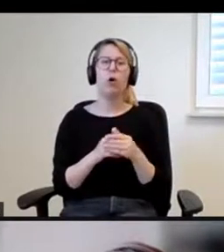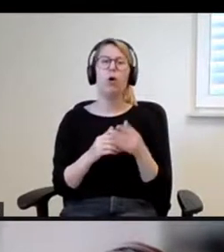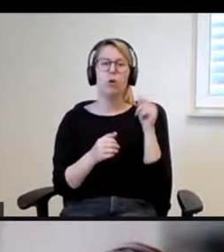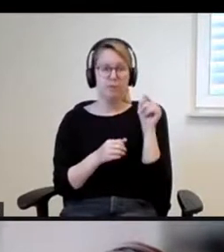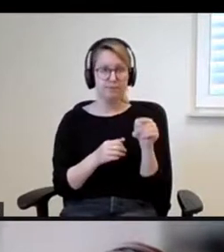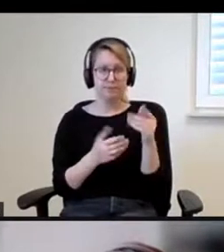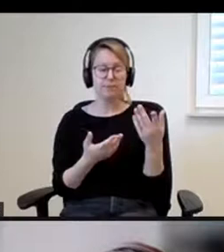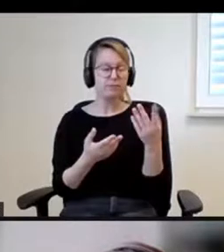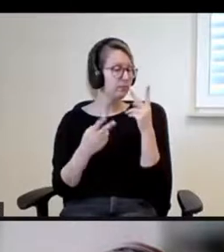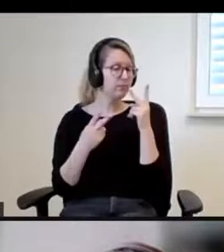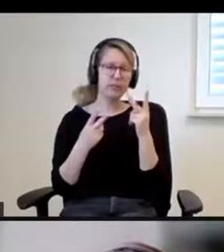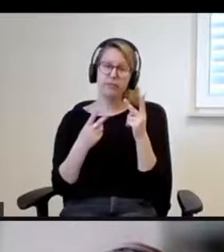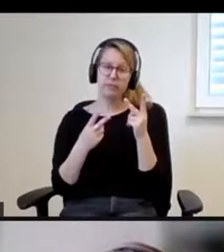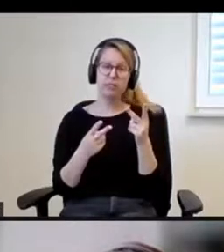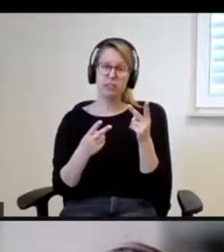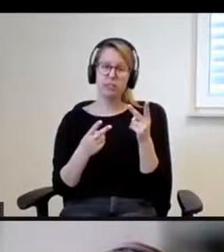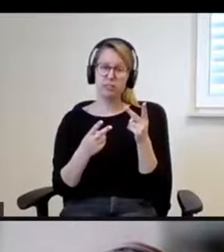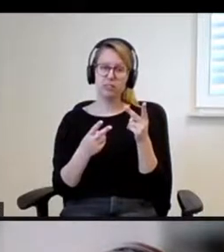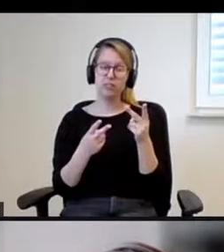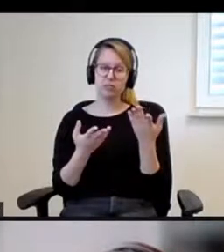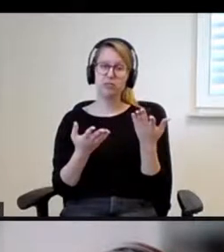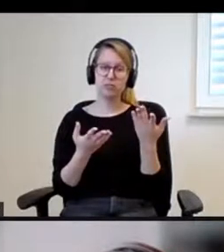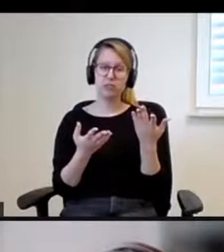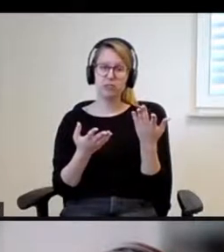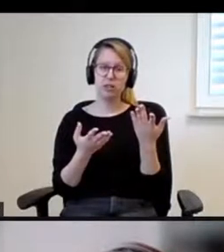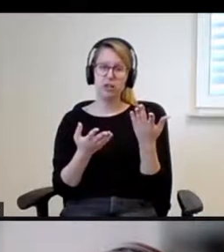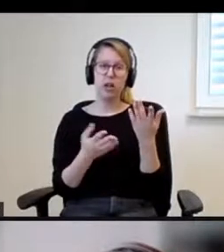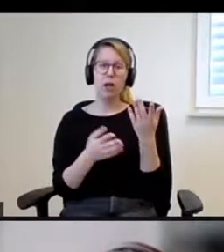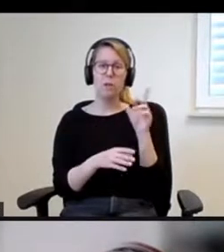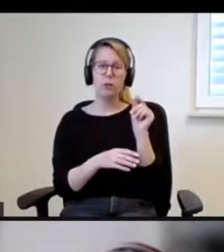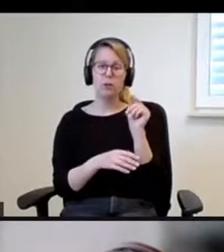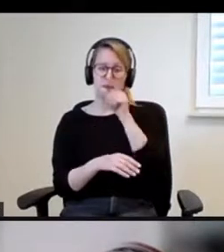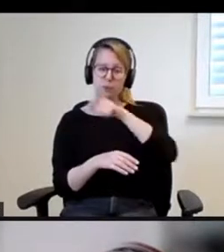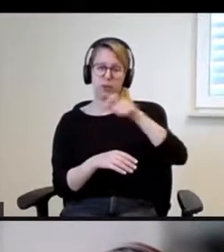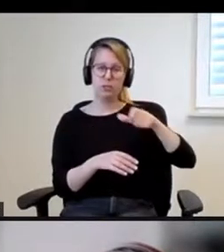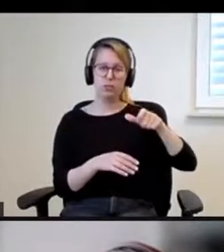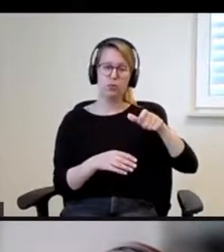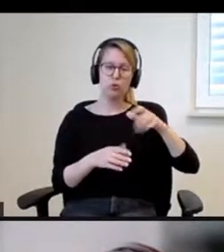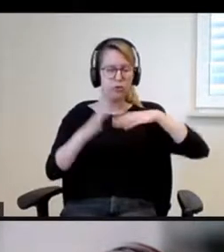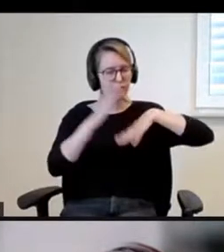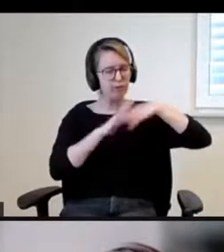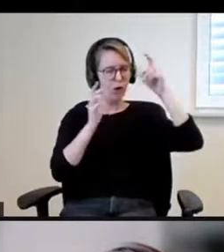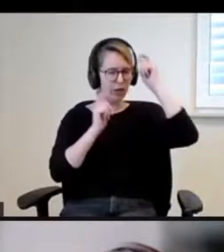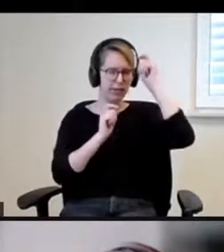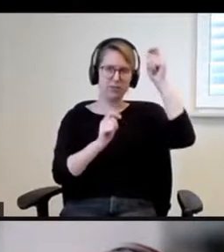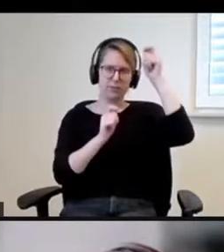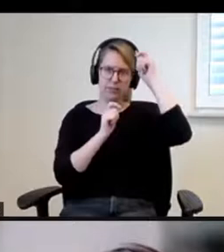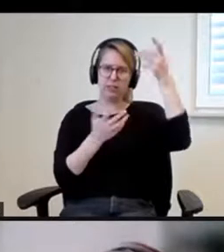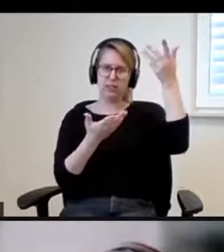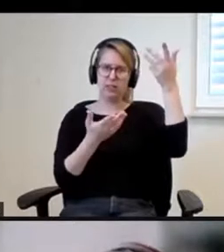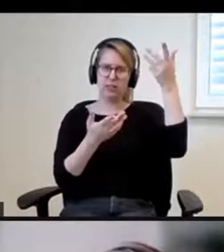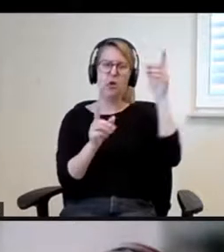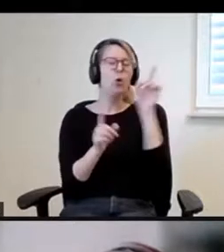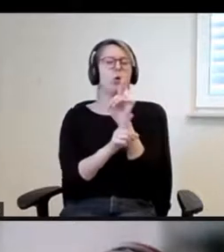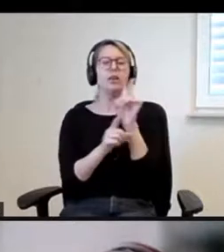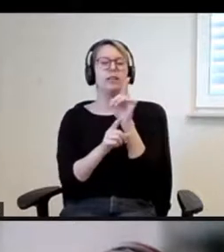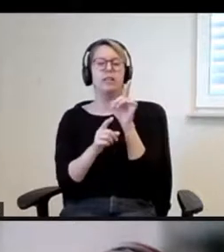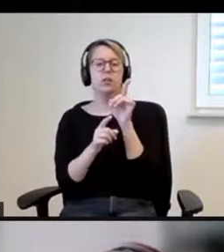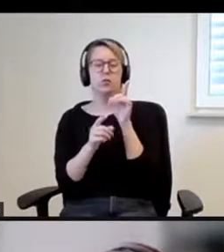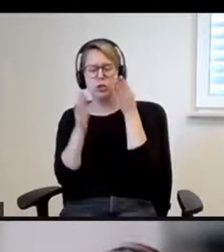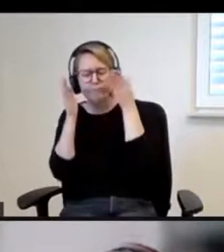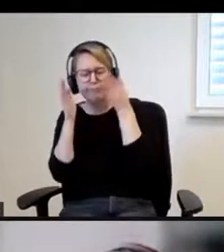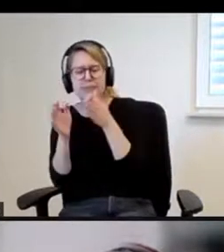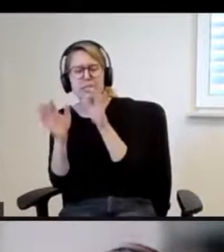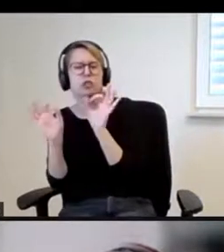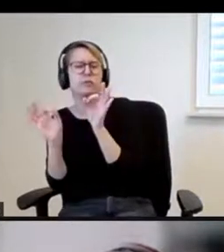globalité et pas uniquement par rapport à leurs besoins, parce que c'est des personnes qui ont des compétences et je dois dire, j'en